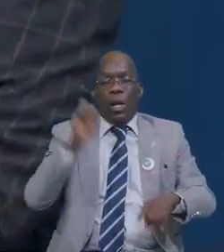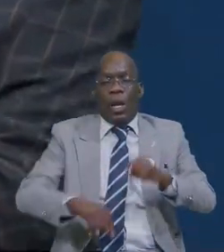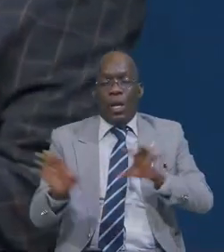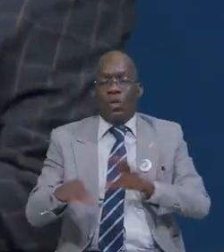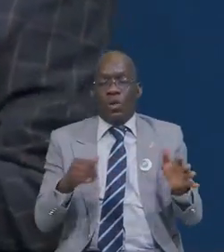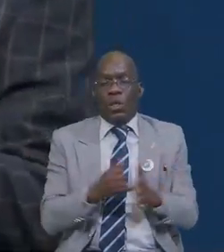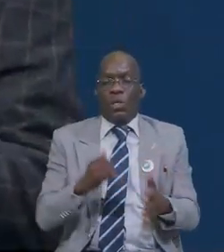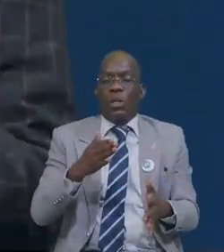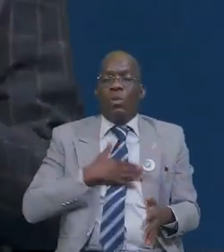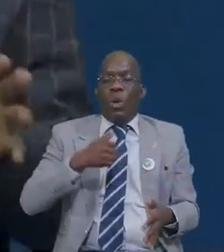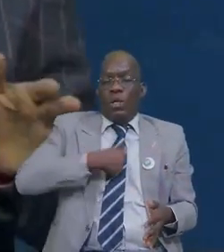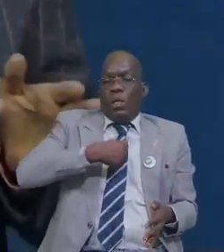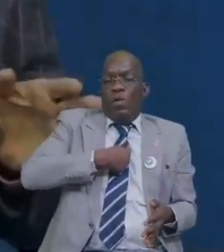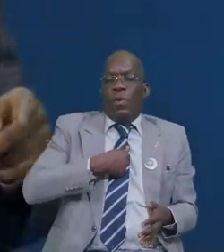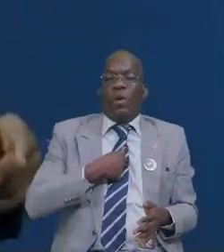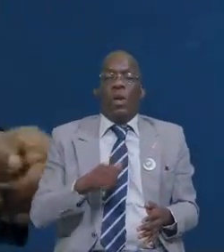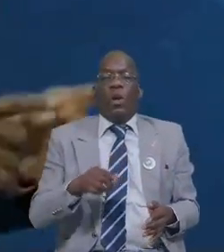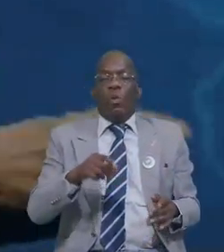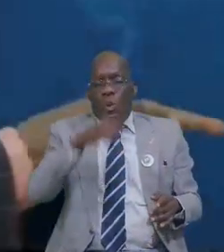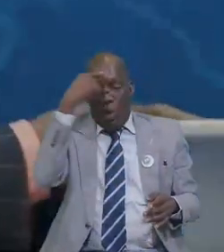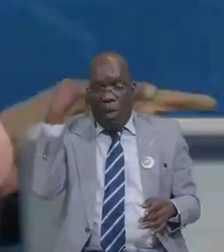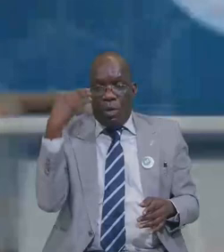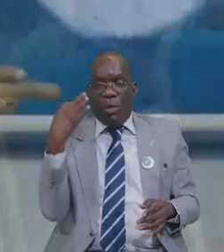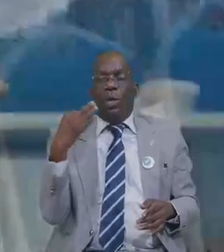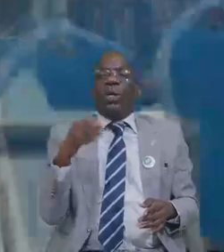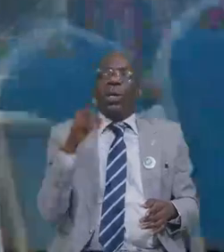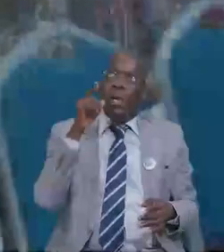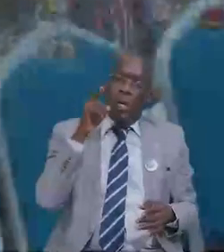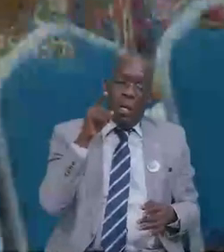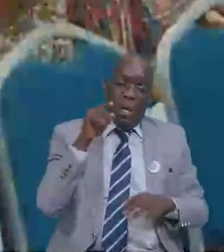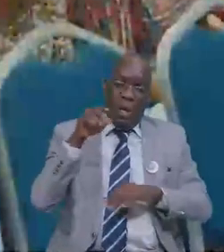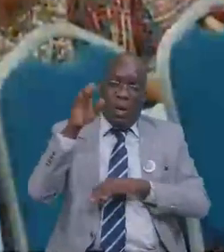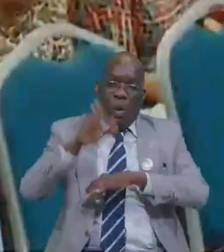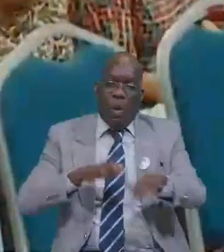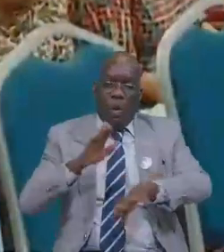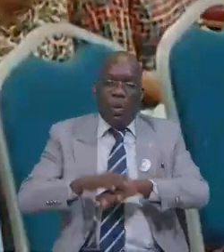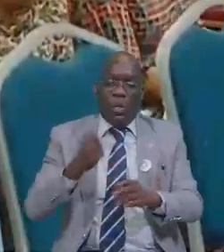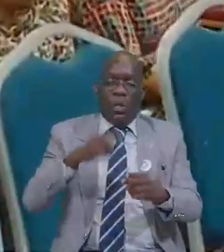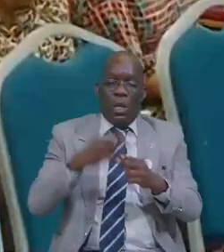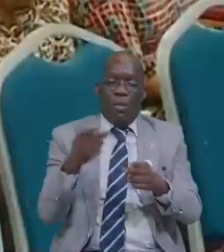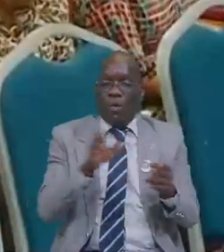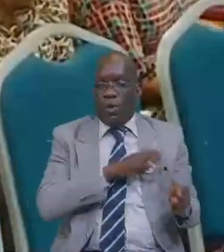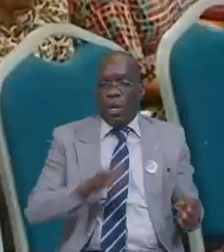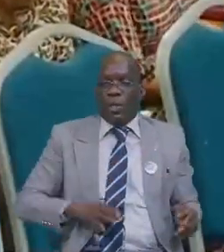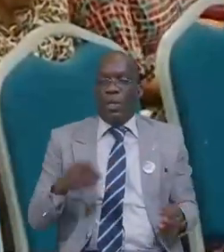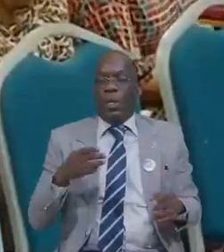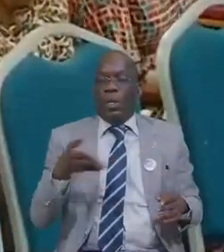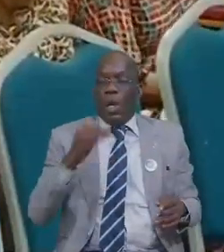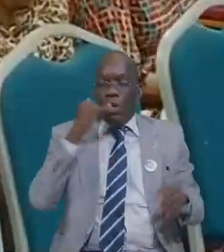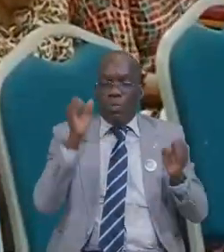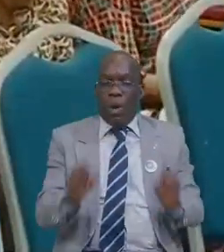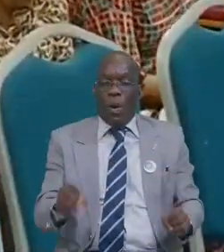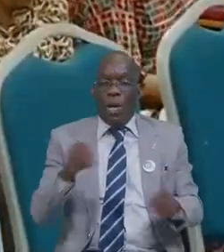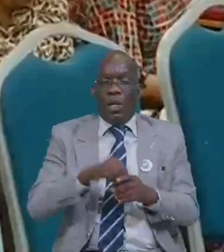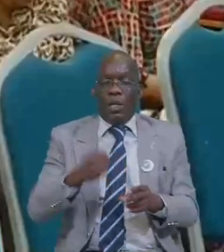moi-même. Et donc, il invoque le nom de Christ. Et le nom de Christ, il y a la puissance dans ce nom.